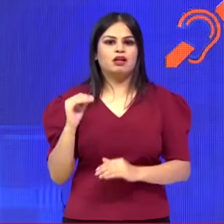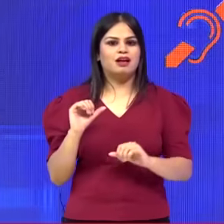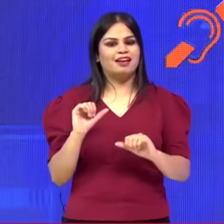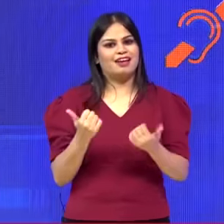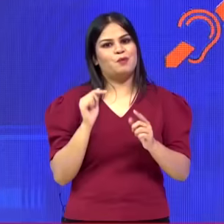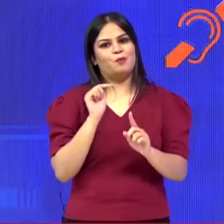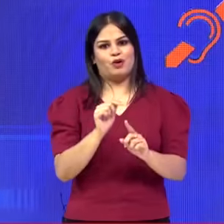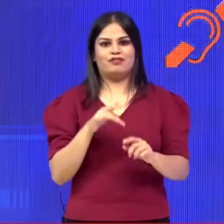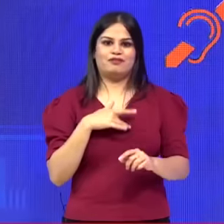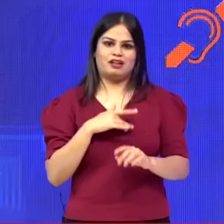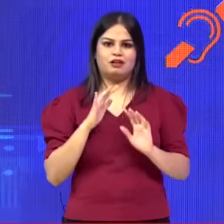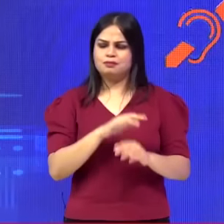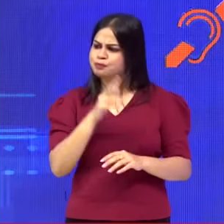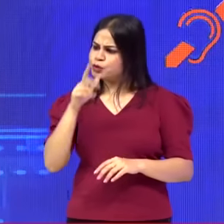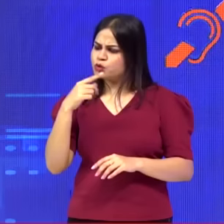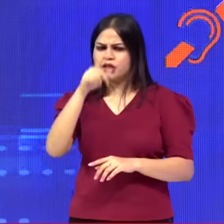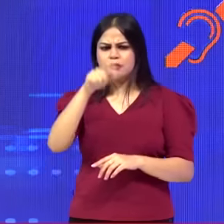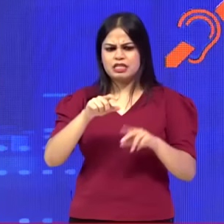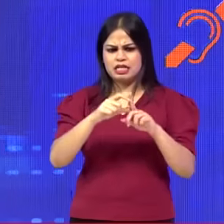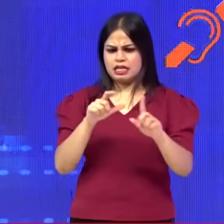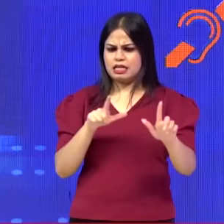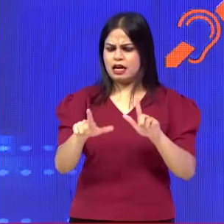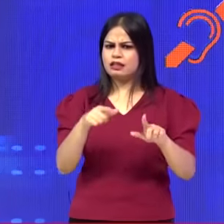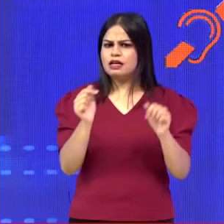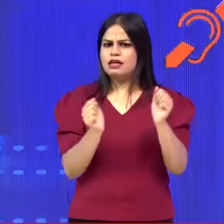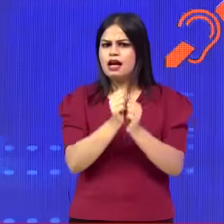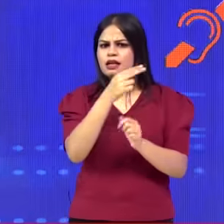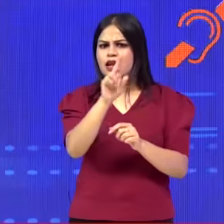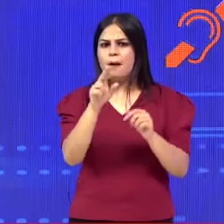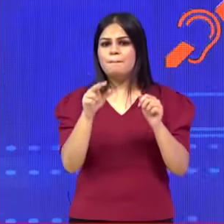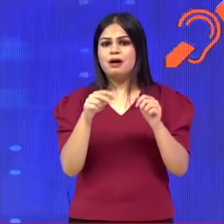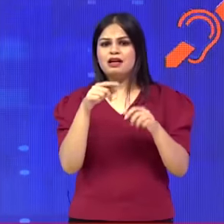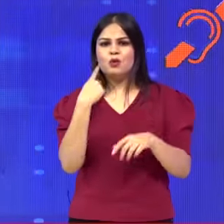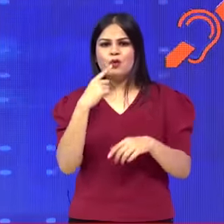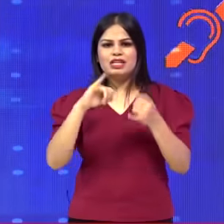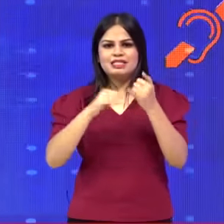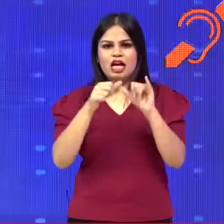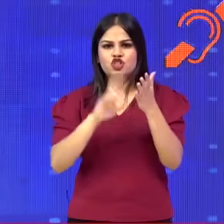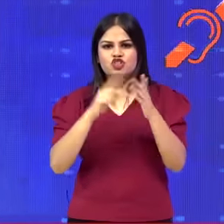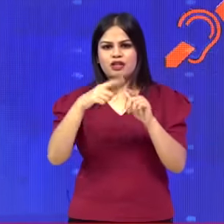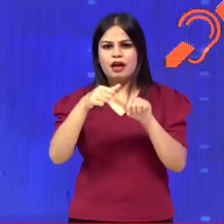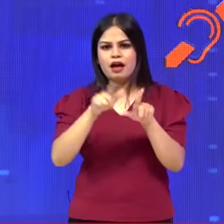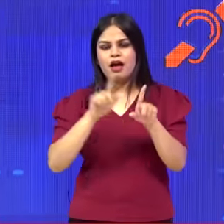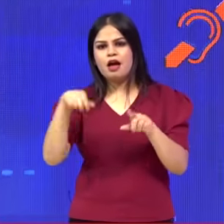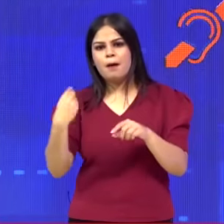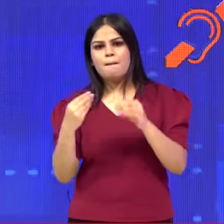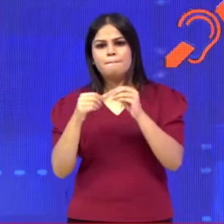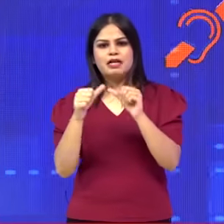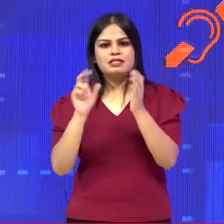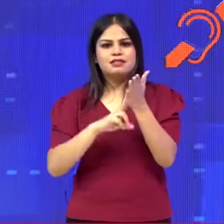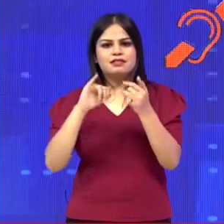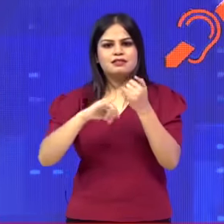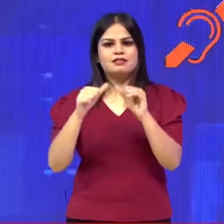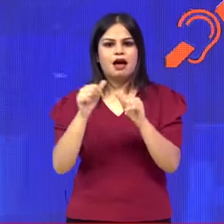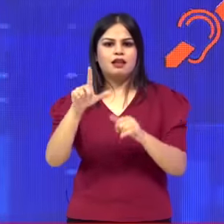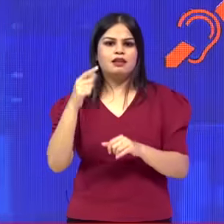होती. संजय लीला भंसाली के साथ आप फिल्म करने वाले थे. जी सर, इंशाल्लाह. इंशाल्लाह नहीं हुई, इंशाल्लाह कोई